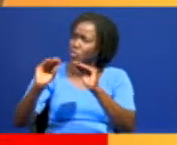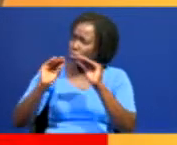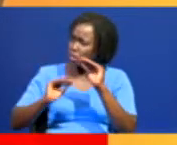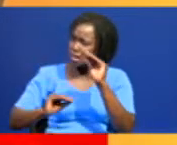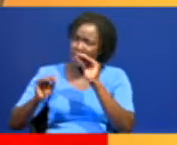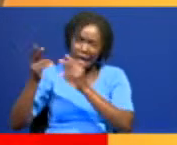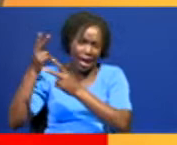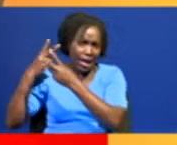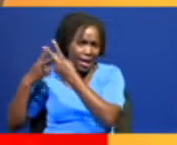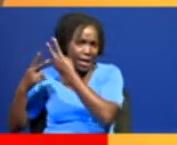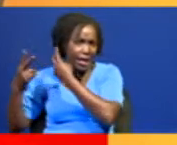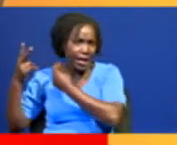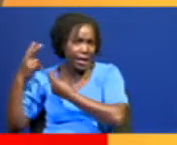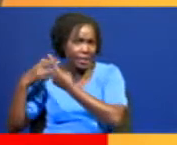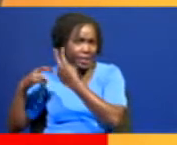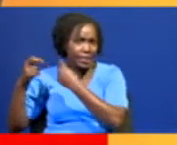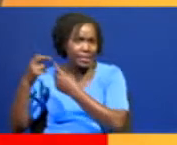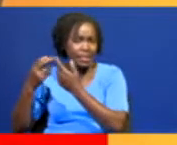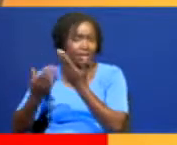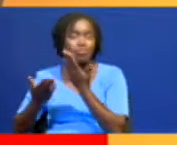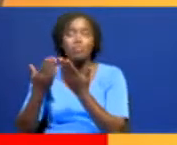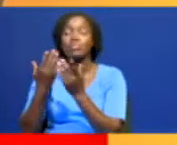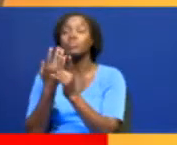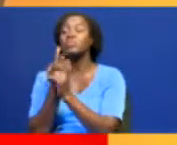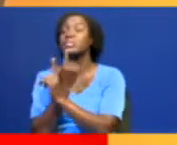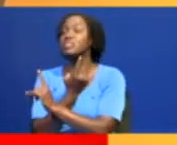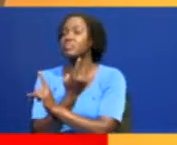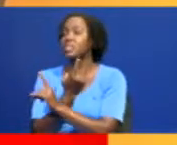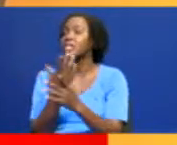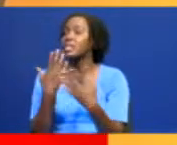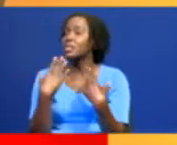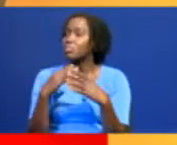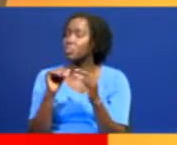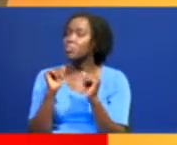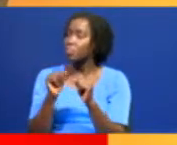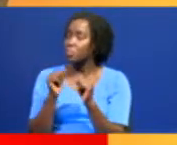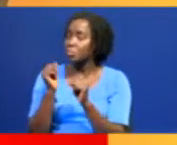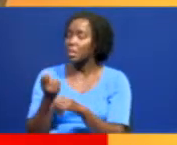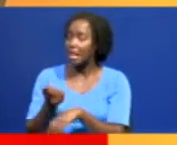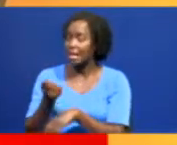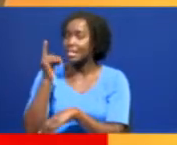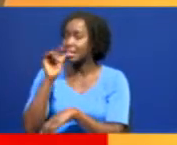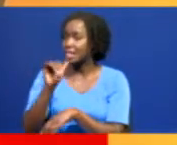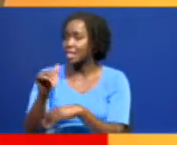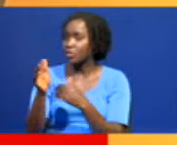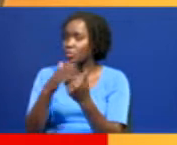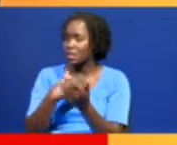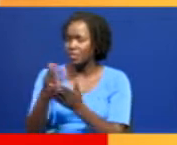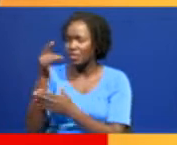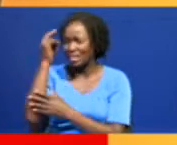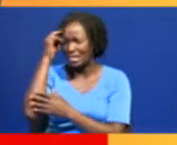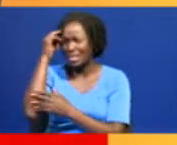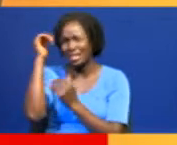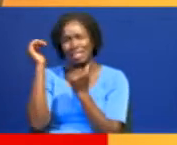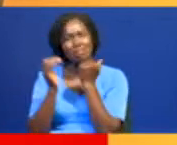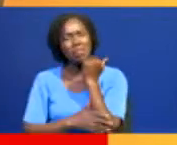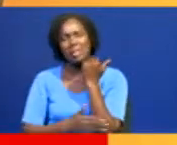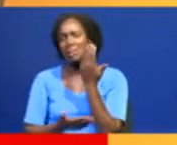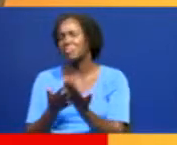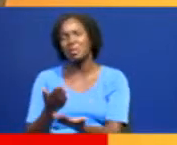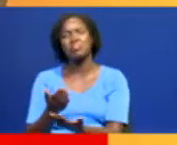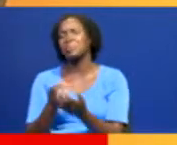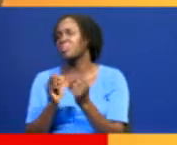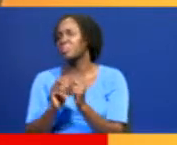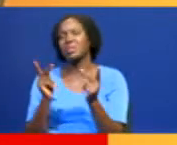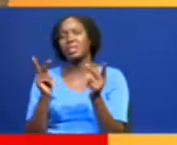kuwasikiza, pengine ingelikuwa tofauti, watu wangepata kuelewa kwamba yale ambao wanafikiria ni mabaya pengine hayangekuwa mabaya.